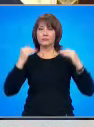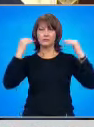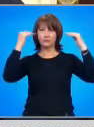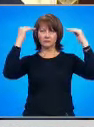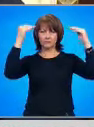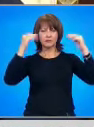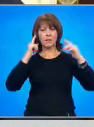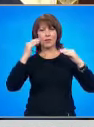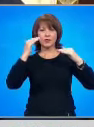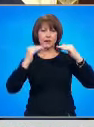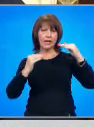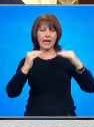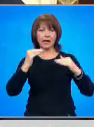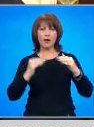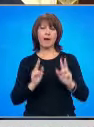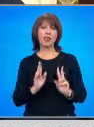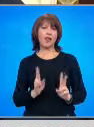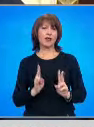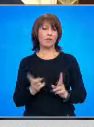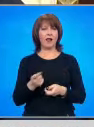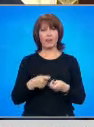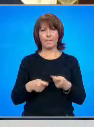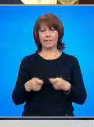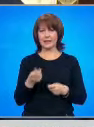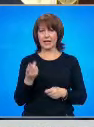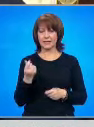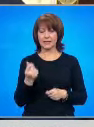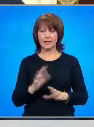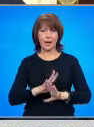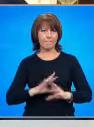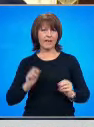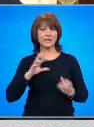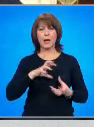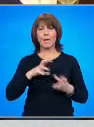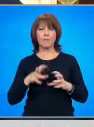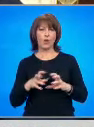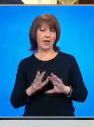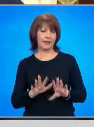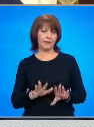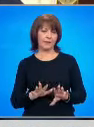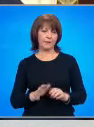могли да ги регулираме спокойно на нормални пазарни равнища, без всякаква политическа окраска.